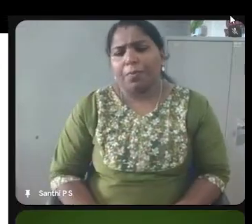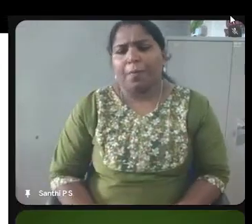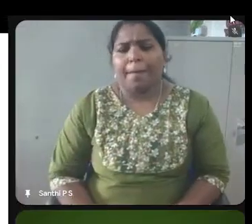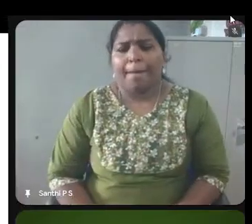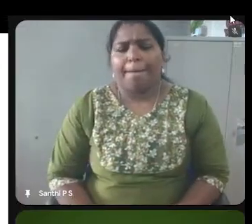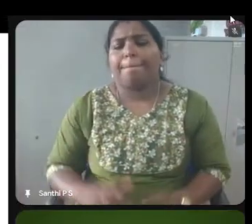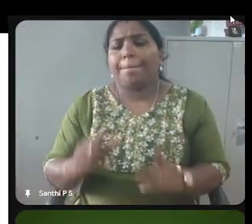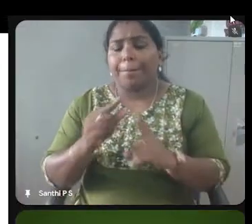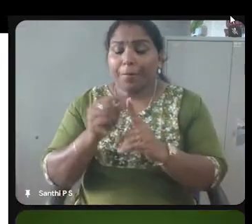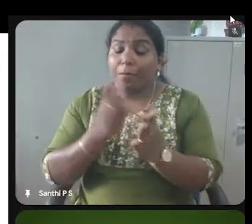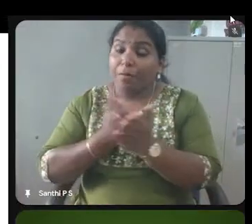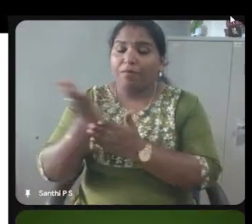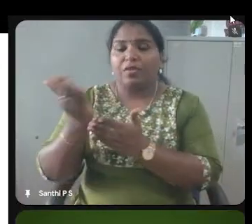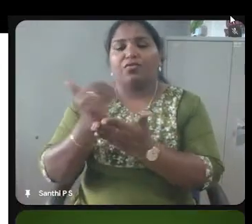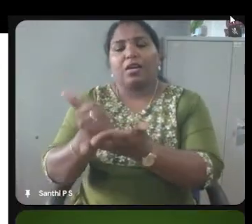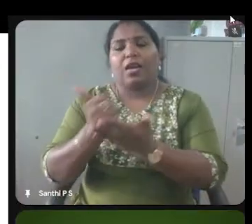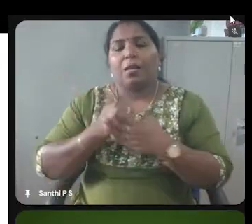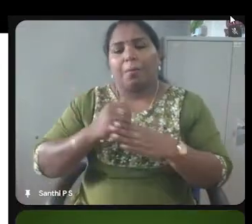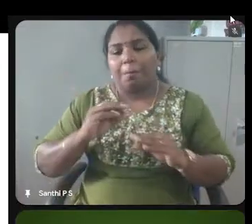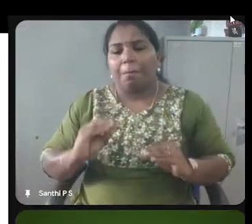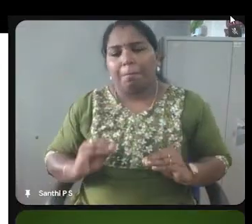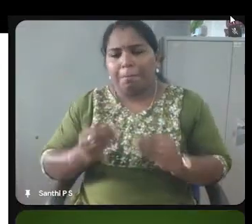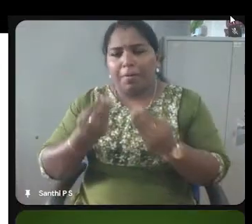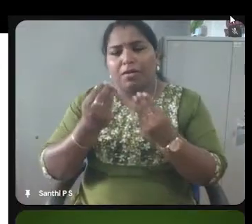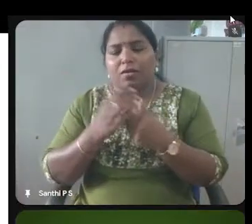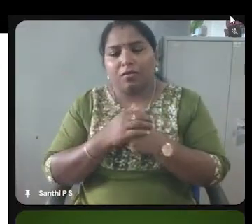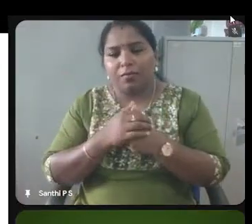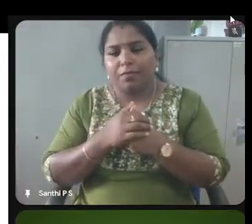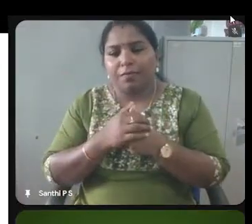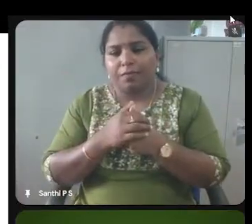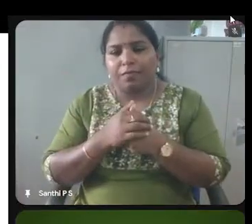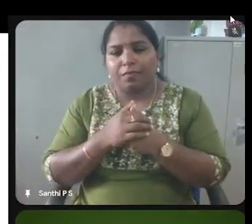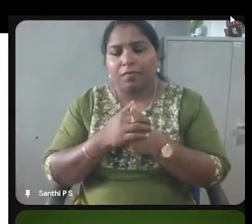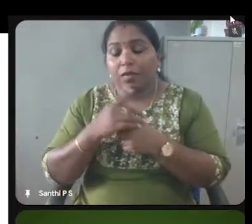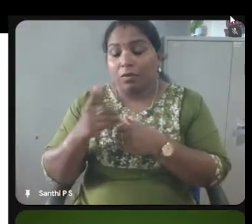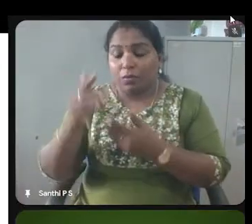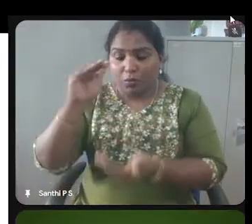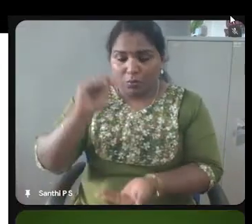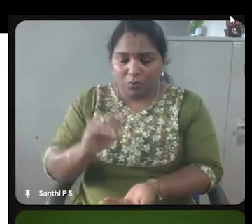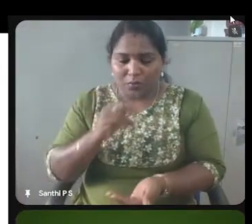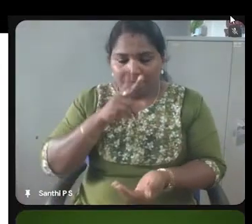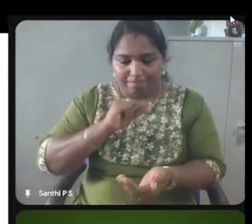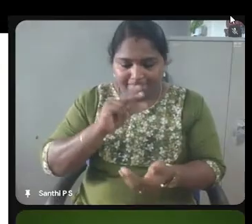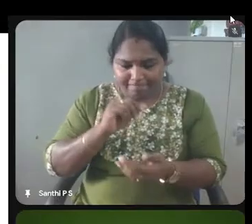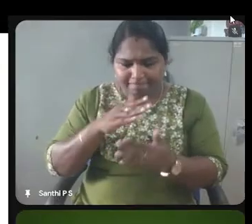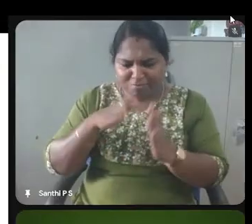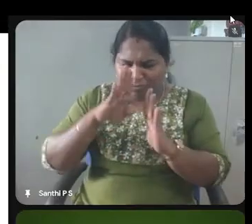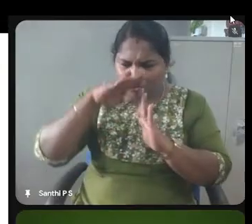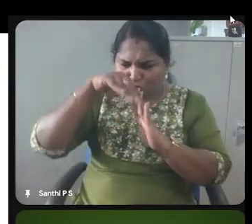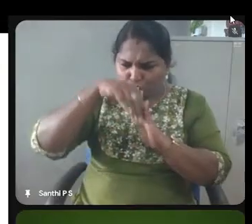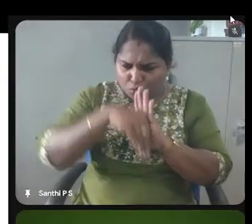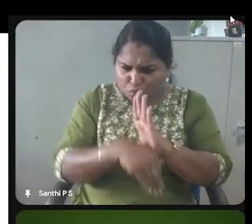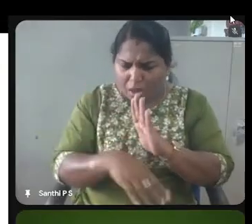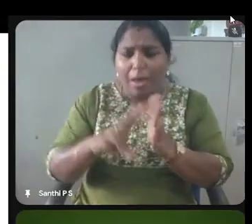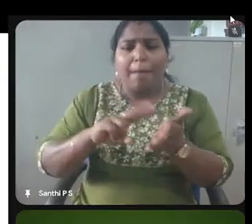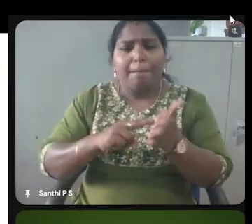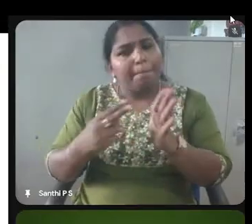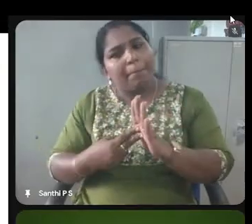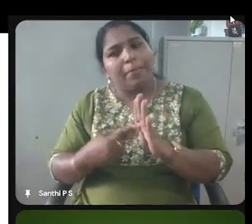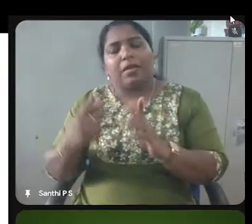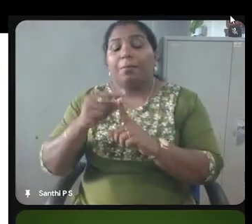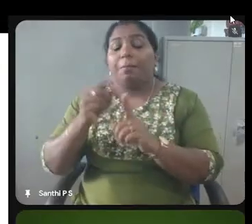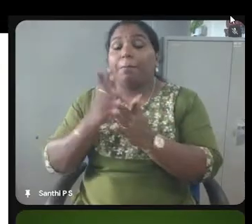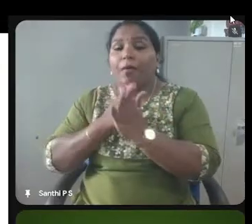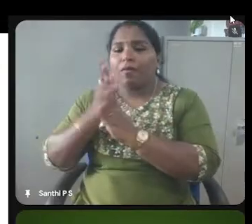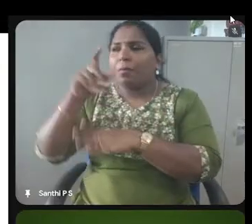പ്രൊഫഷണൽ ഹെൽപ്പും കൂടെ വേണമെങ്കിൽ നിങ്ങൾ എടുക്കണം. കുട്ടിയുടെ സംസാരം പുറമോട്ട് പോയത് കൊണ്ട് ഡെഫിനറ്റ്ലി നിങ്ങൾ പ്രൊഫഷണൽ ഹെൽപ്പ്